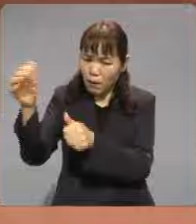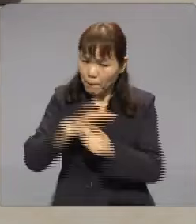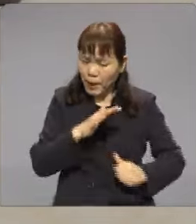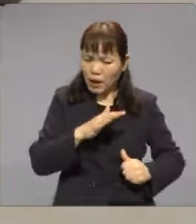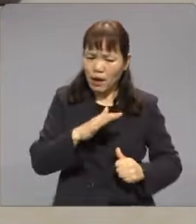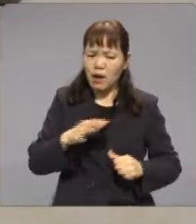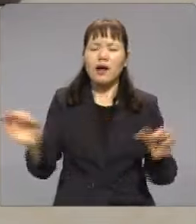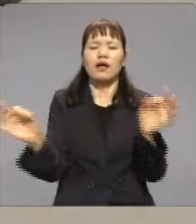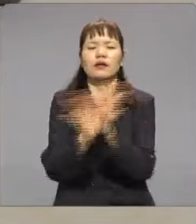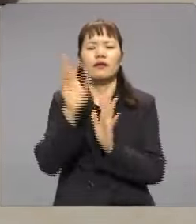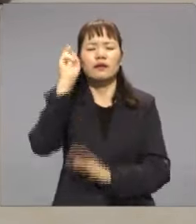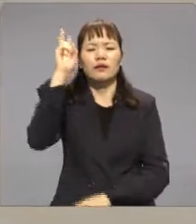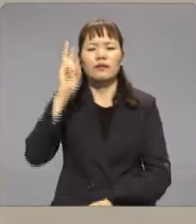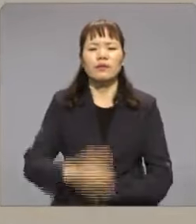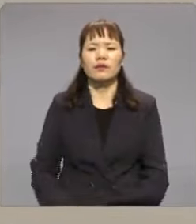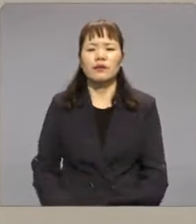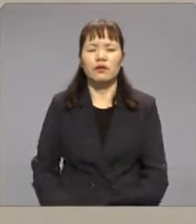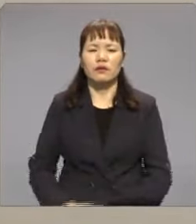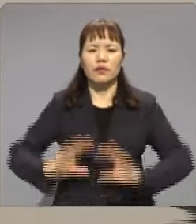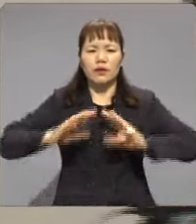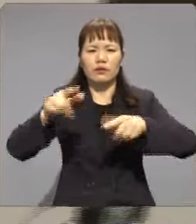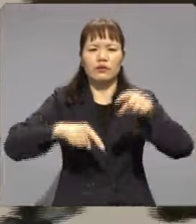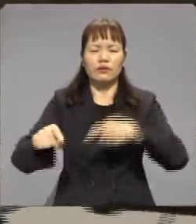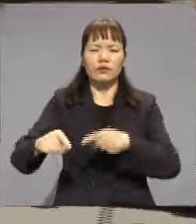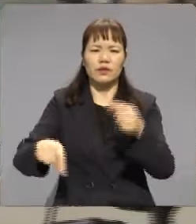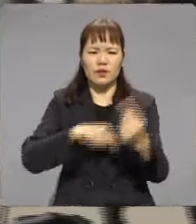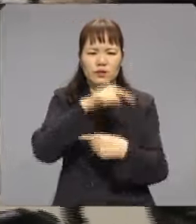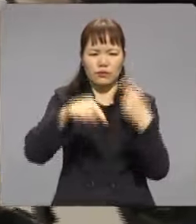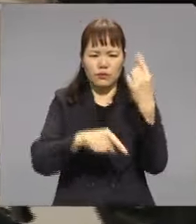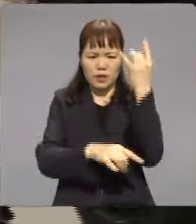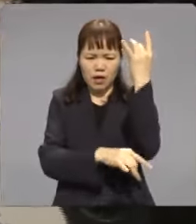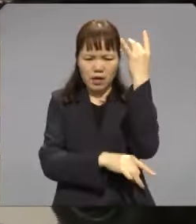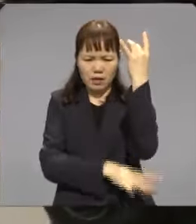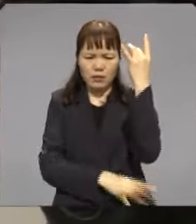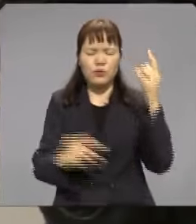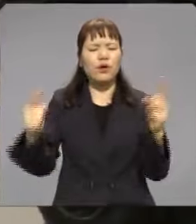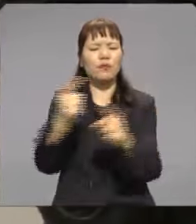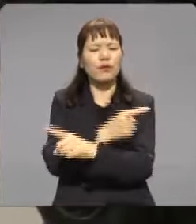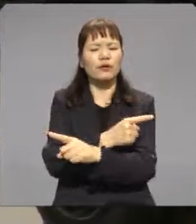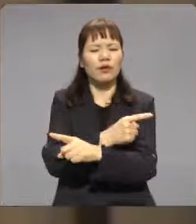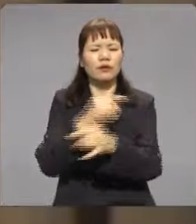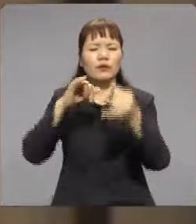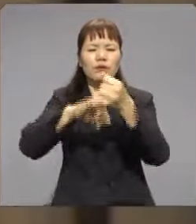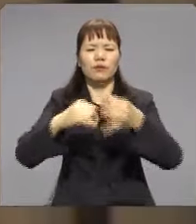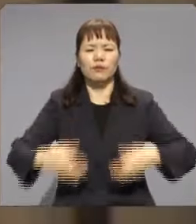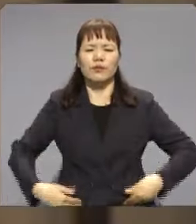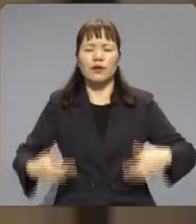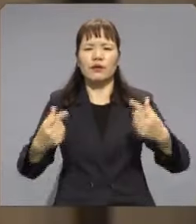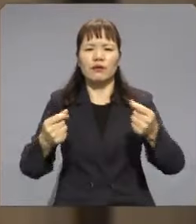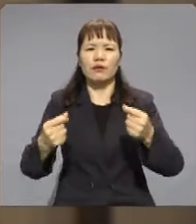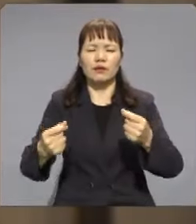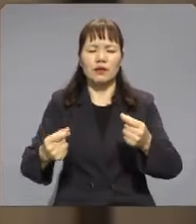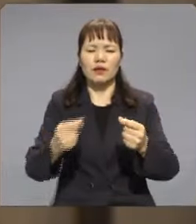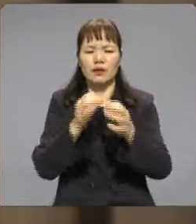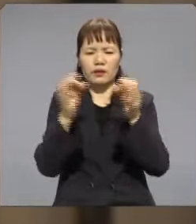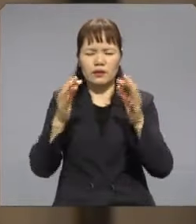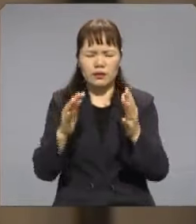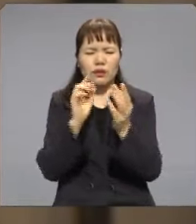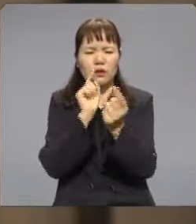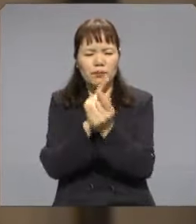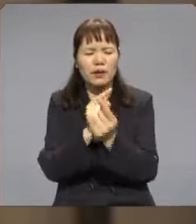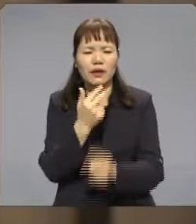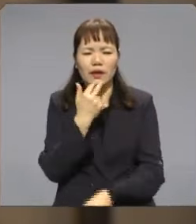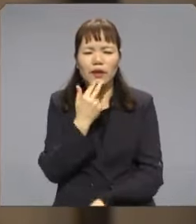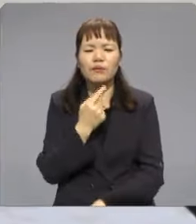놓였습니다. 당장 국정운영 기조 변화가 불가피해진 겁니다. 그동안 선을 그었던